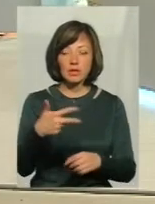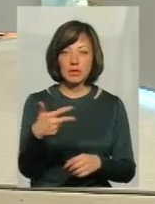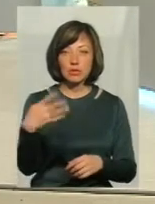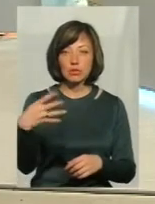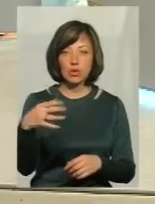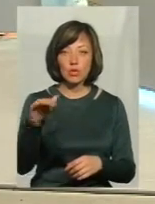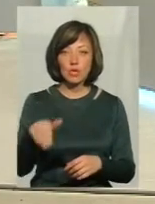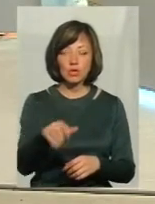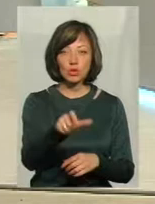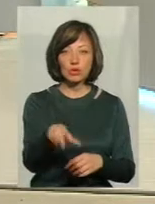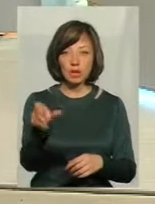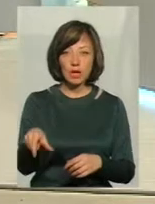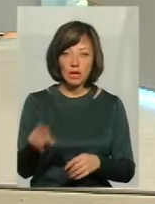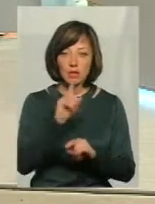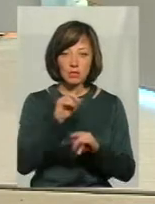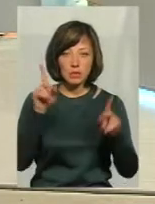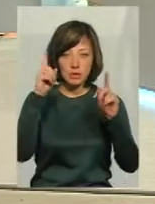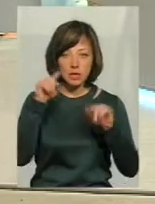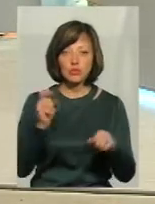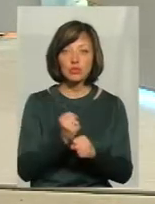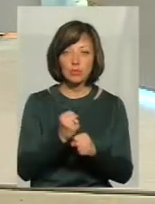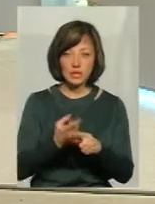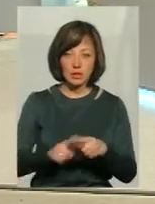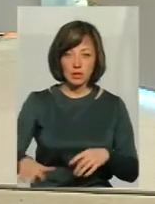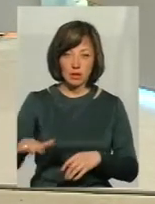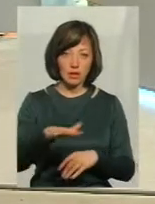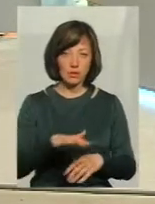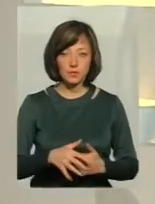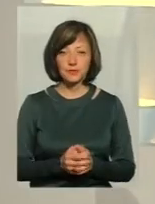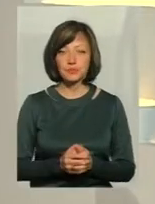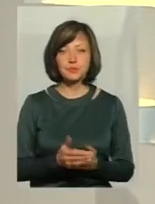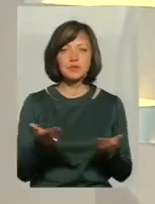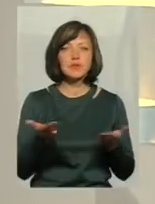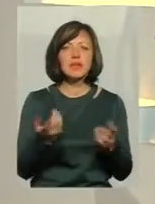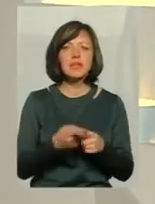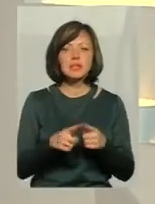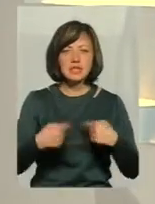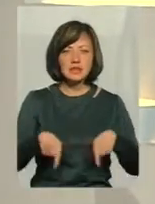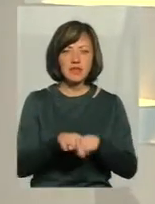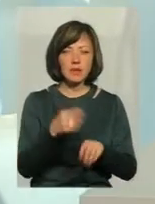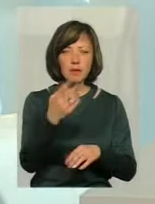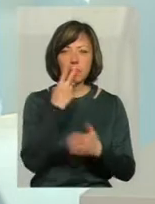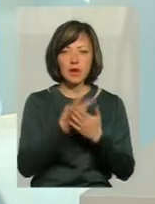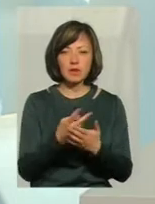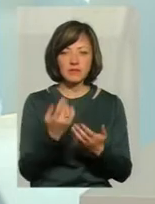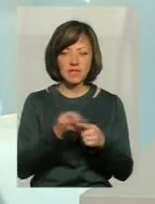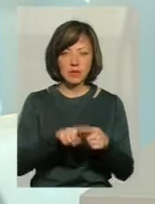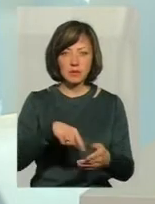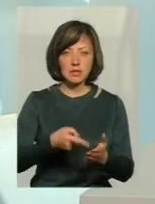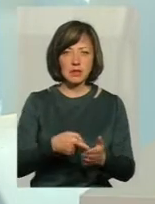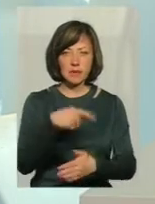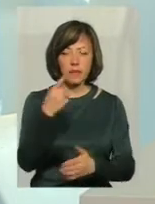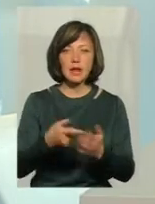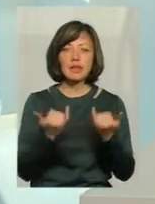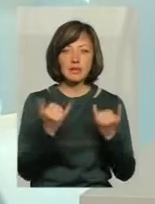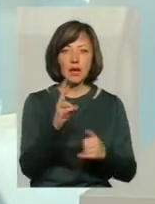людей, просто не буде знати, що робити з цією територією. А от які це ніші і сфери ви бачите от вже в цих зараз містах, вже так? Зараз Нетішин